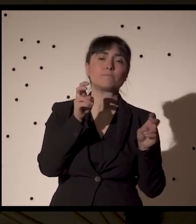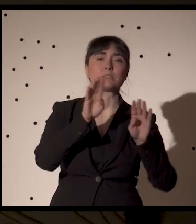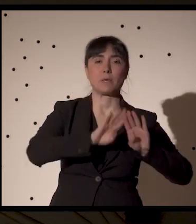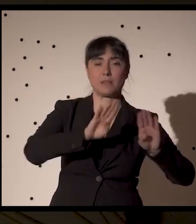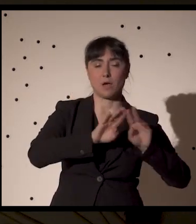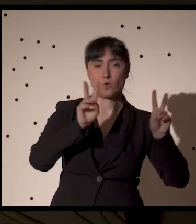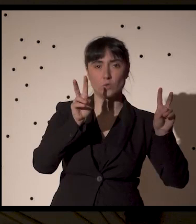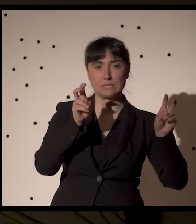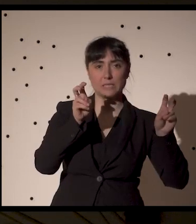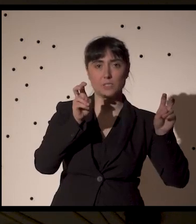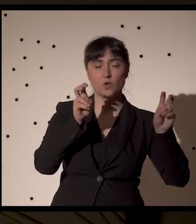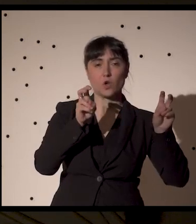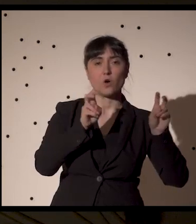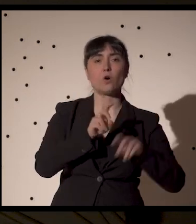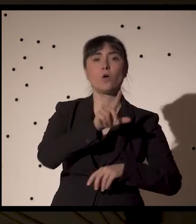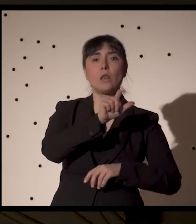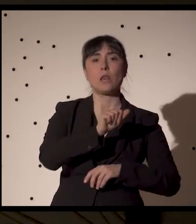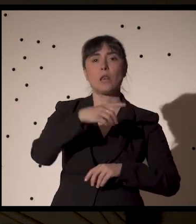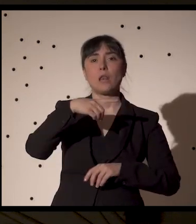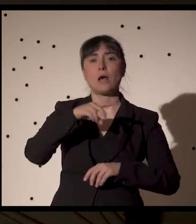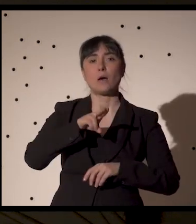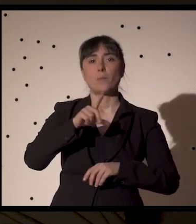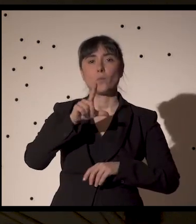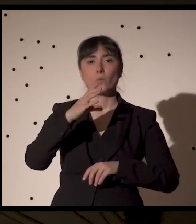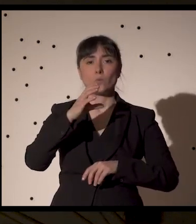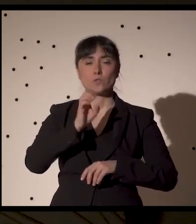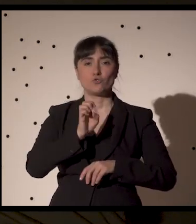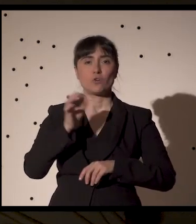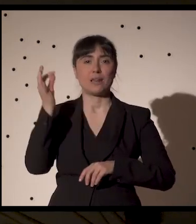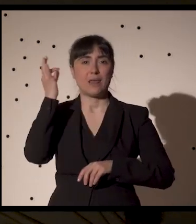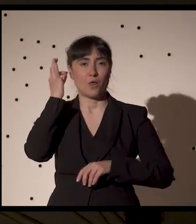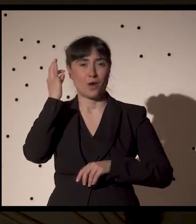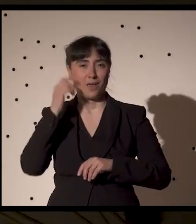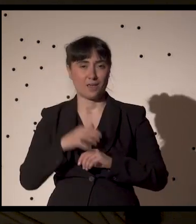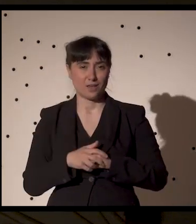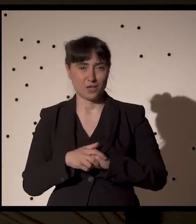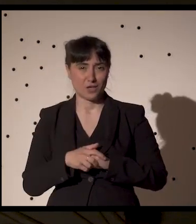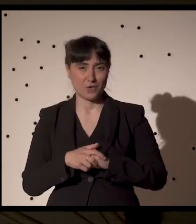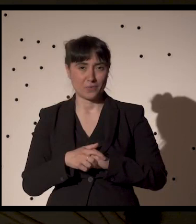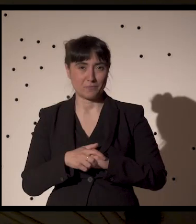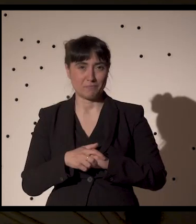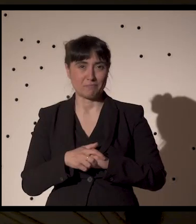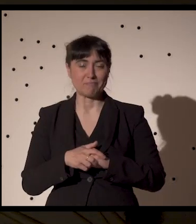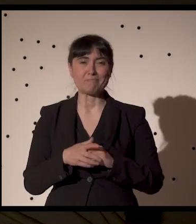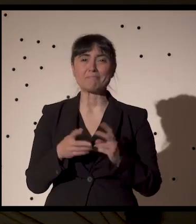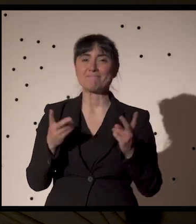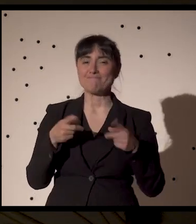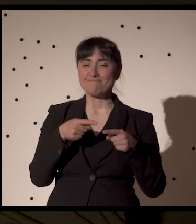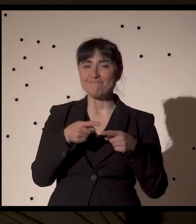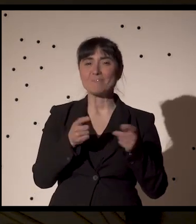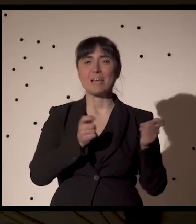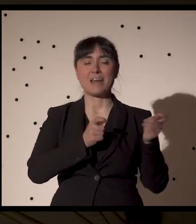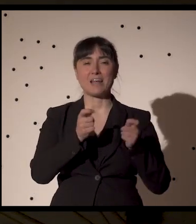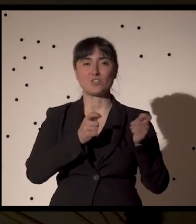una creazione di cui il Piccolo Teatro di Milano Ecco produttore firmata dal direttore della nostra scuola Carmelo